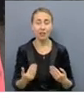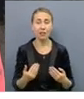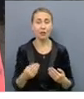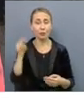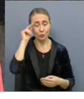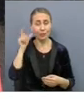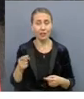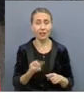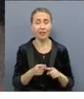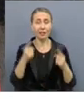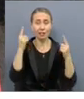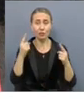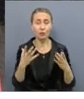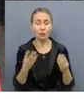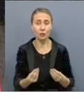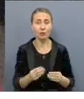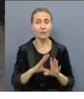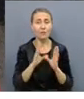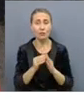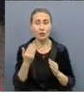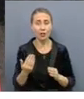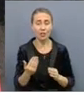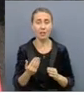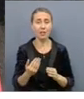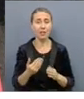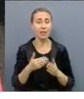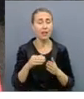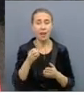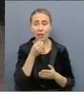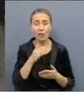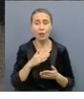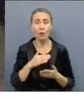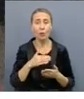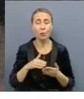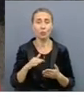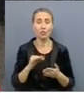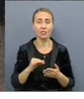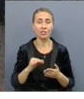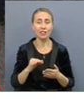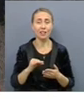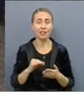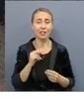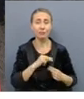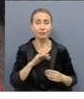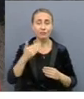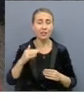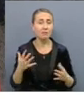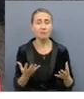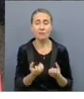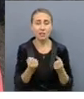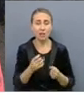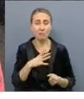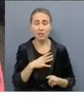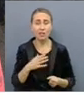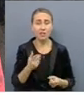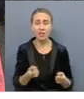днем. Всего самого и наилучшего, карьерной лестницы. Спасателем быть нелегко. Нужно